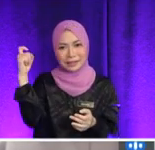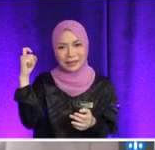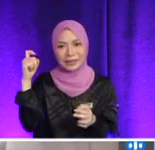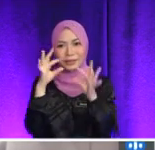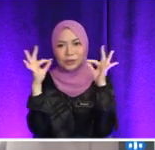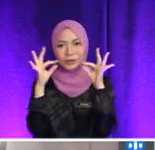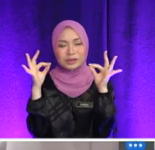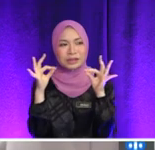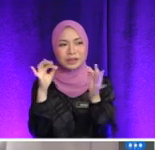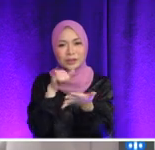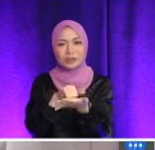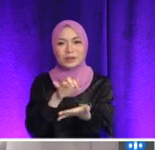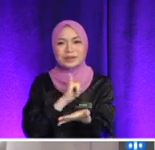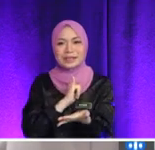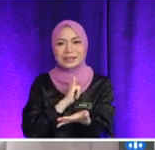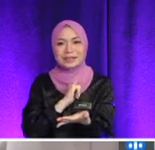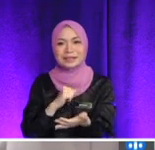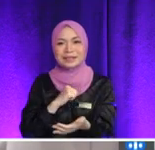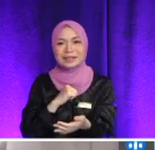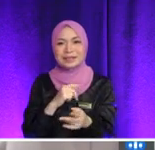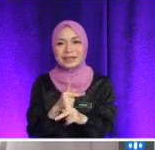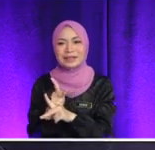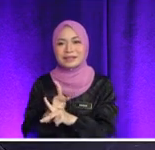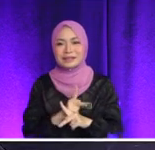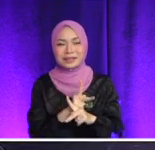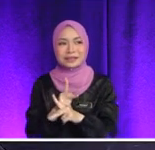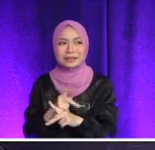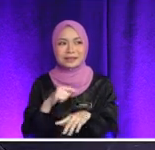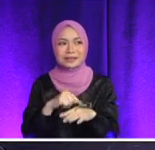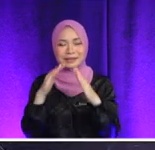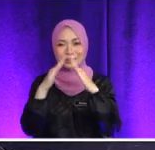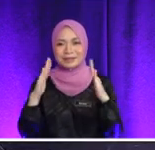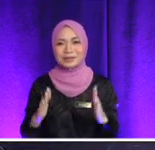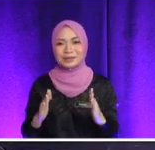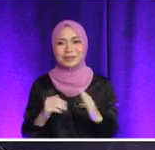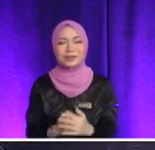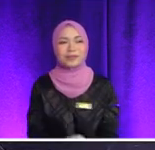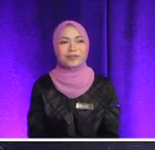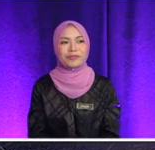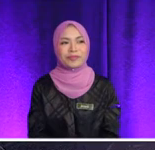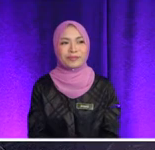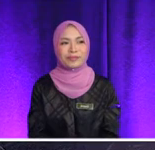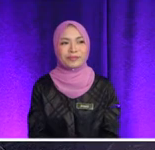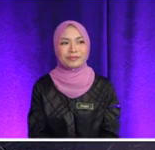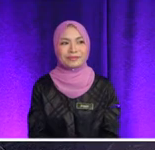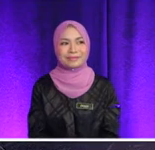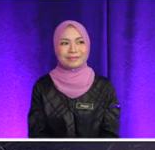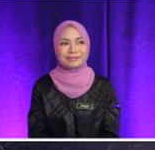sendiri oke oke terima kasih kita teruskan dengan Dayang oke